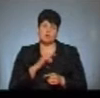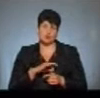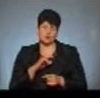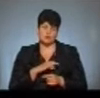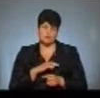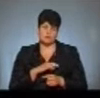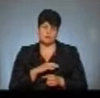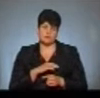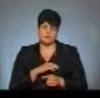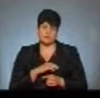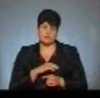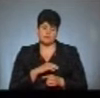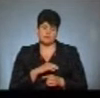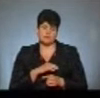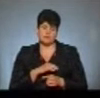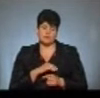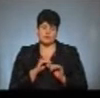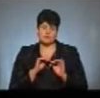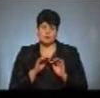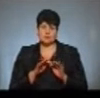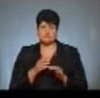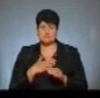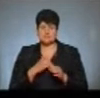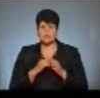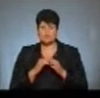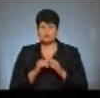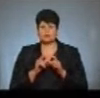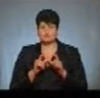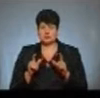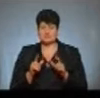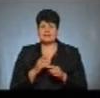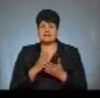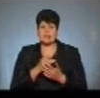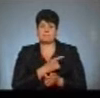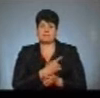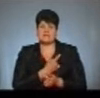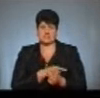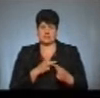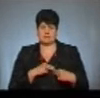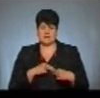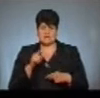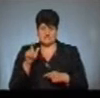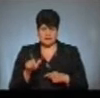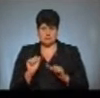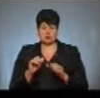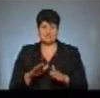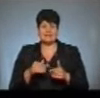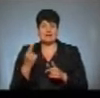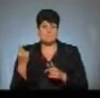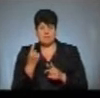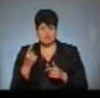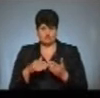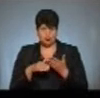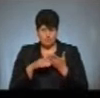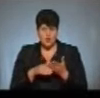використовуємо такий спосіб, що в нас на кожному пункті тестування є медичний працівник, який може надати першу допомогу, а